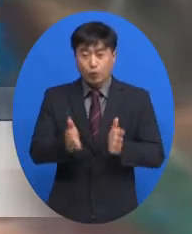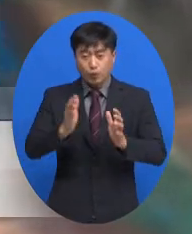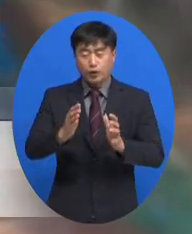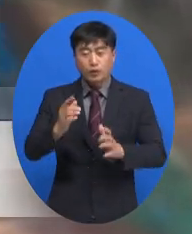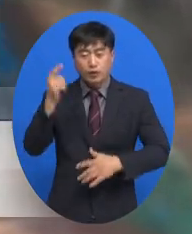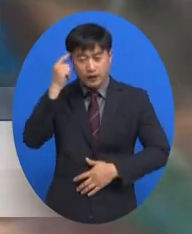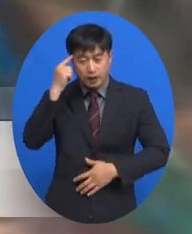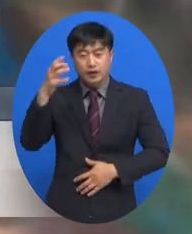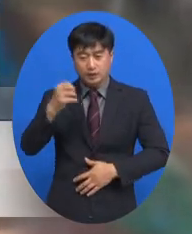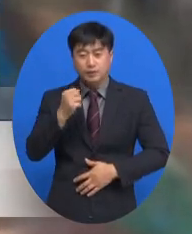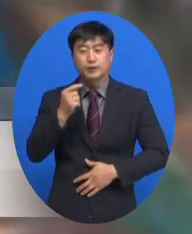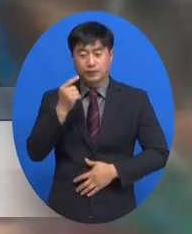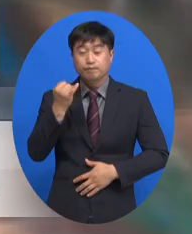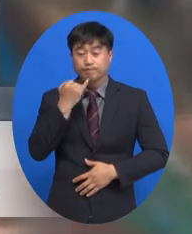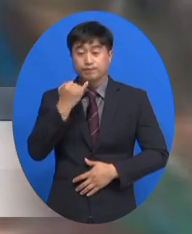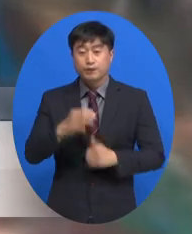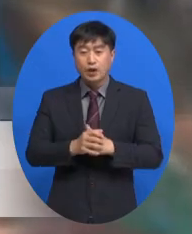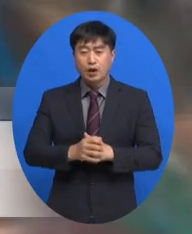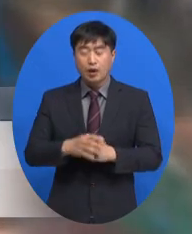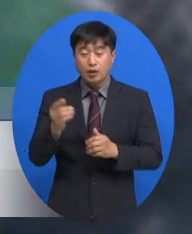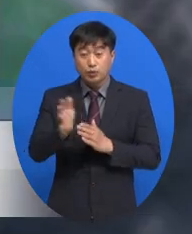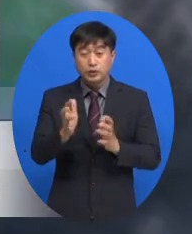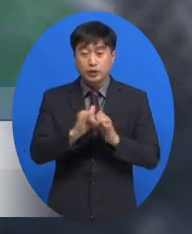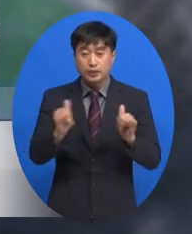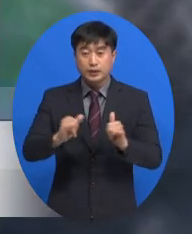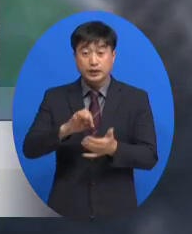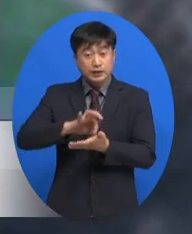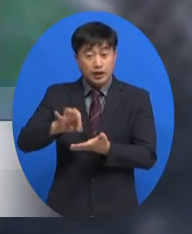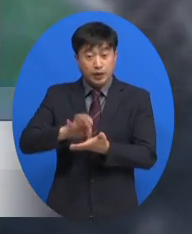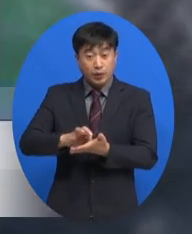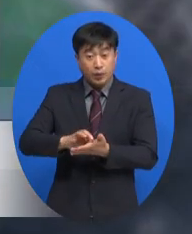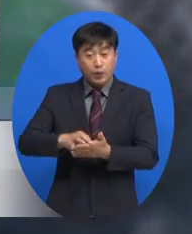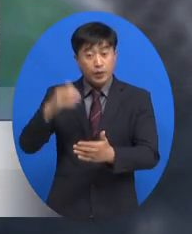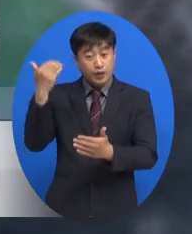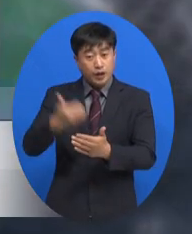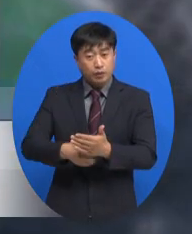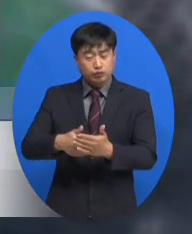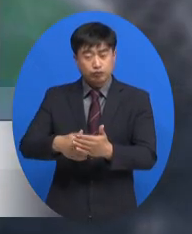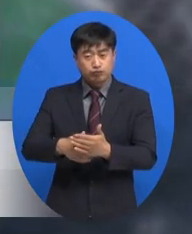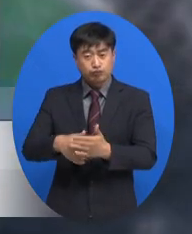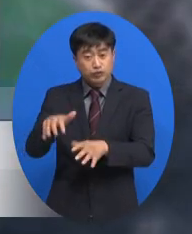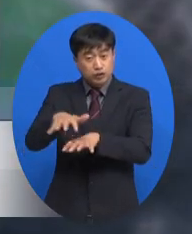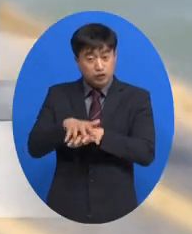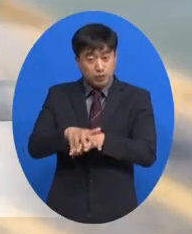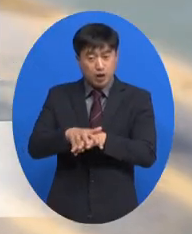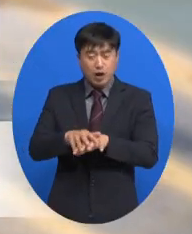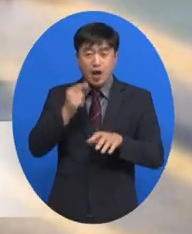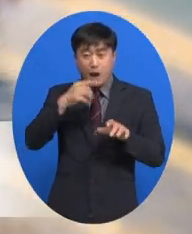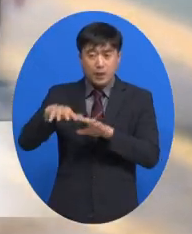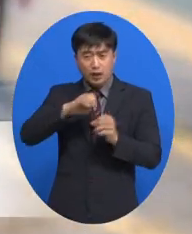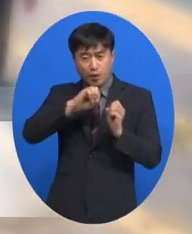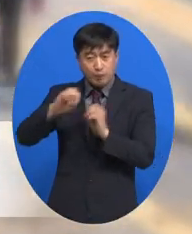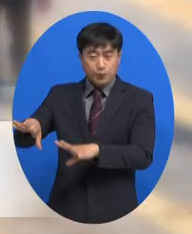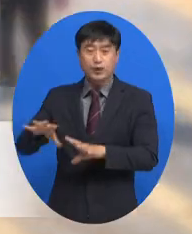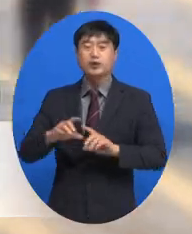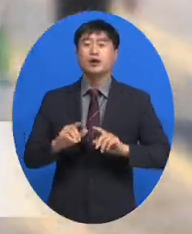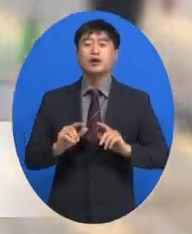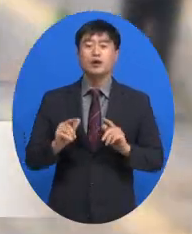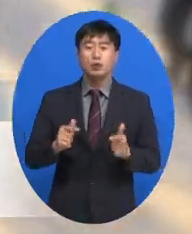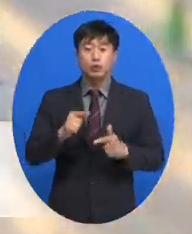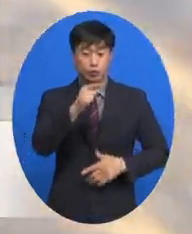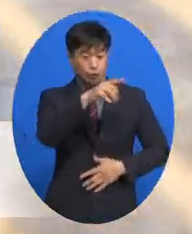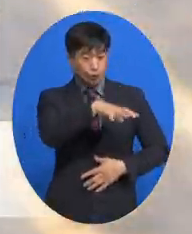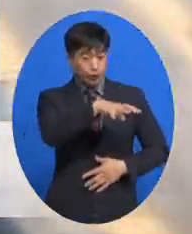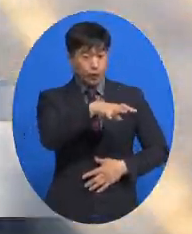같습니다. 어민분들이 이제 사용하시고 남은 폐 그물이나 이런 거를 해상에 버리시기보다는